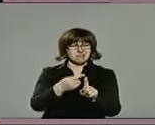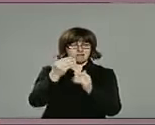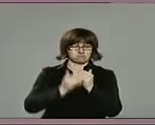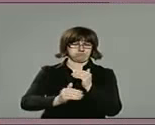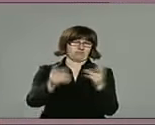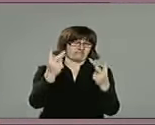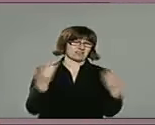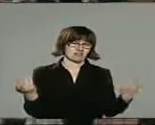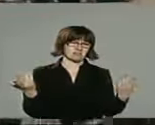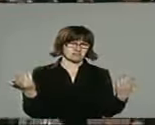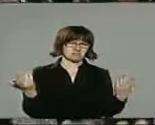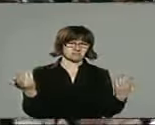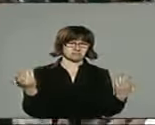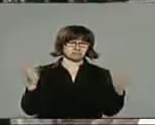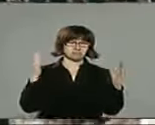Jahren gehen.